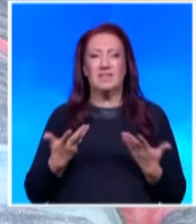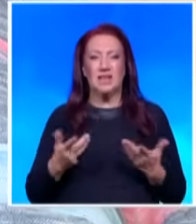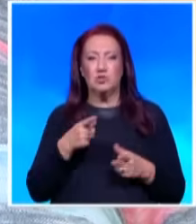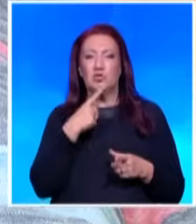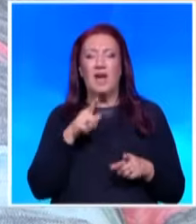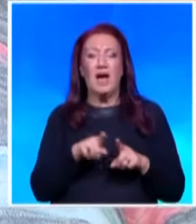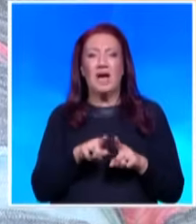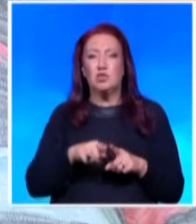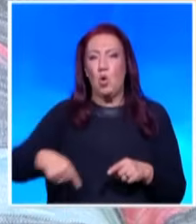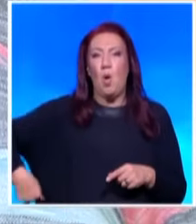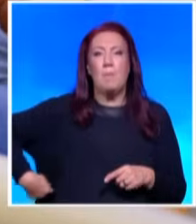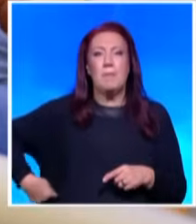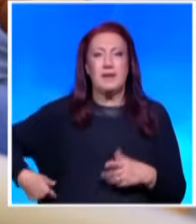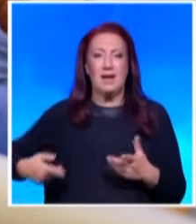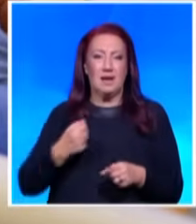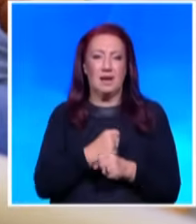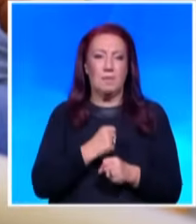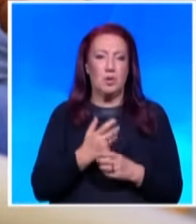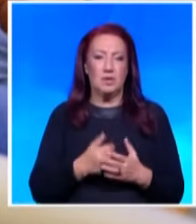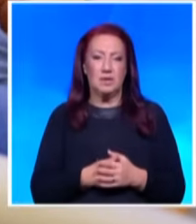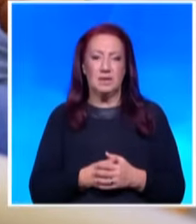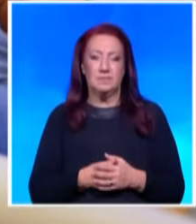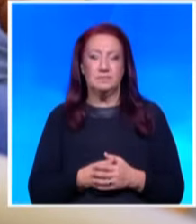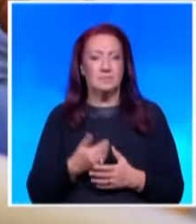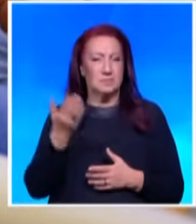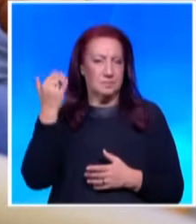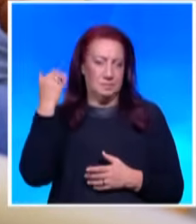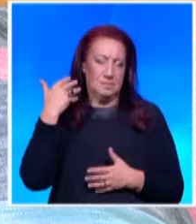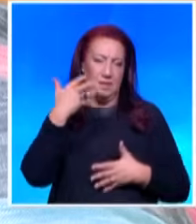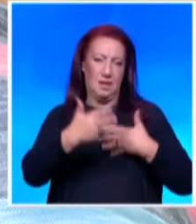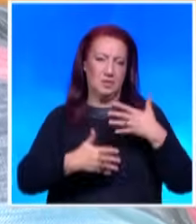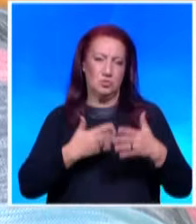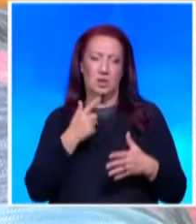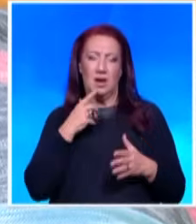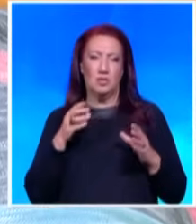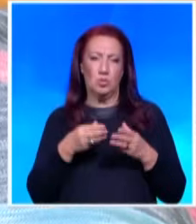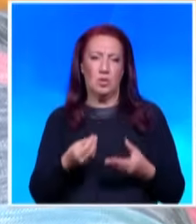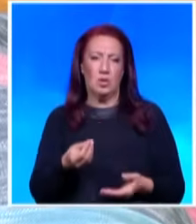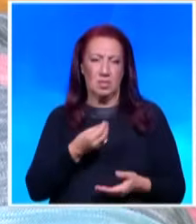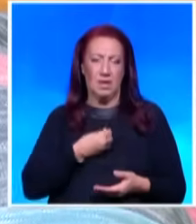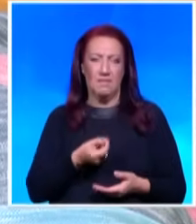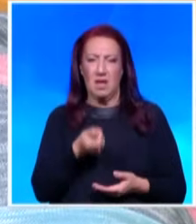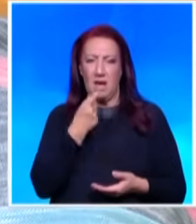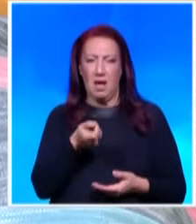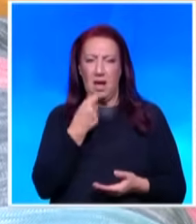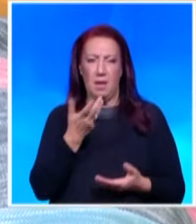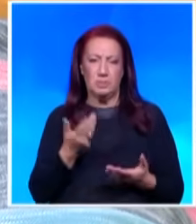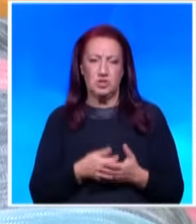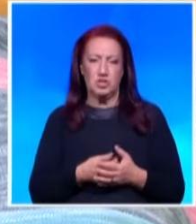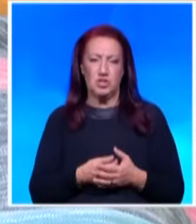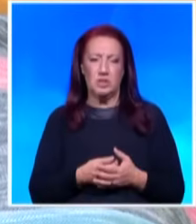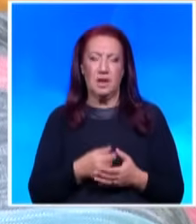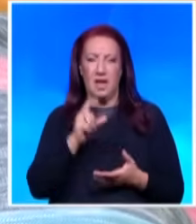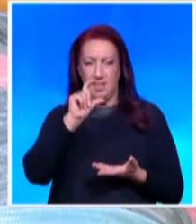филтъра, бъбрика до мене. В национален отбор ни даваха хапчета без блистери в